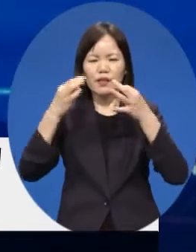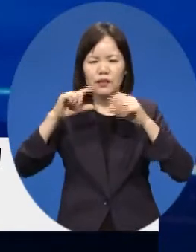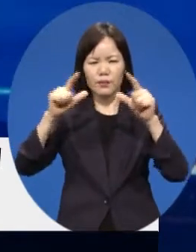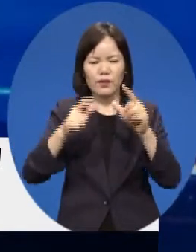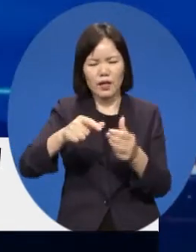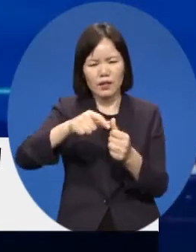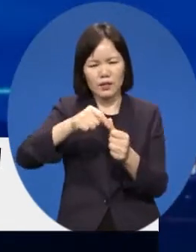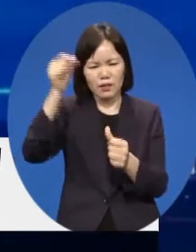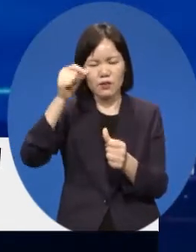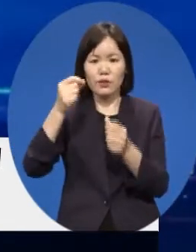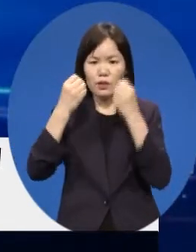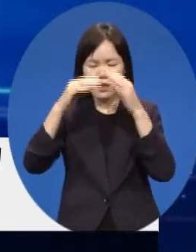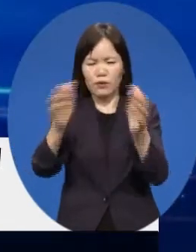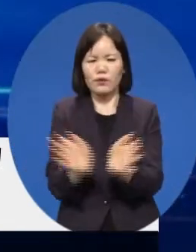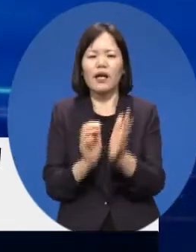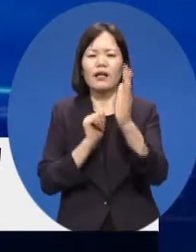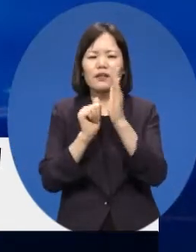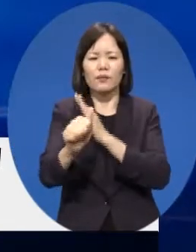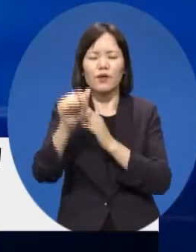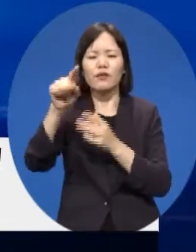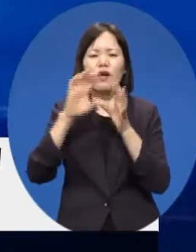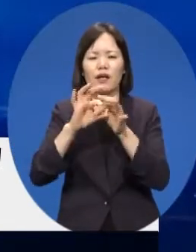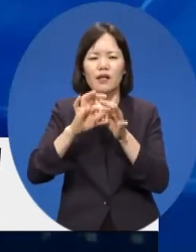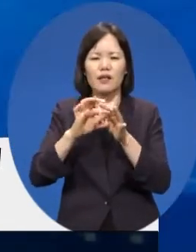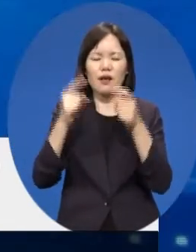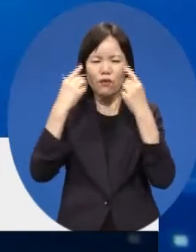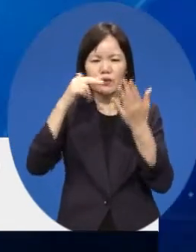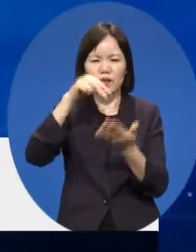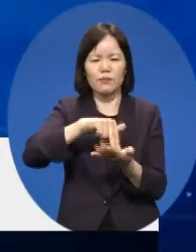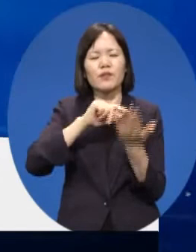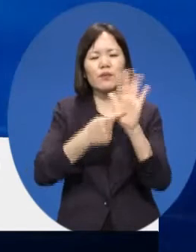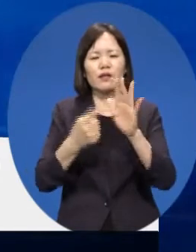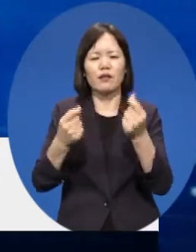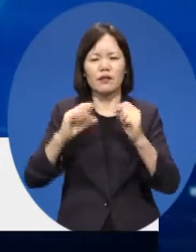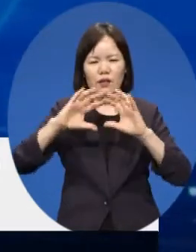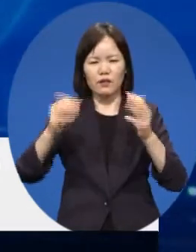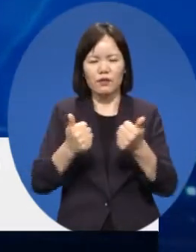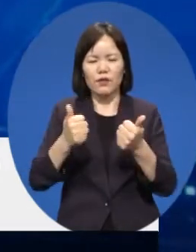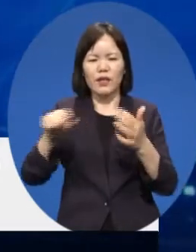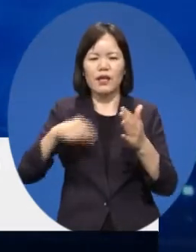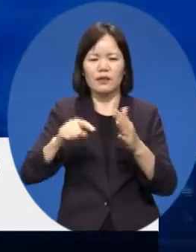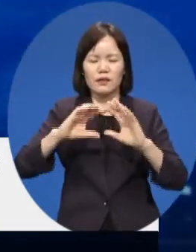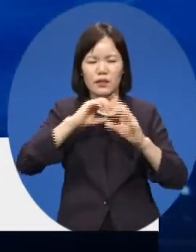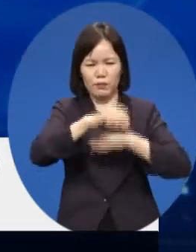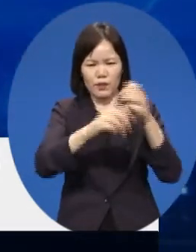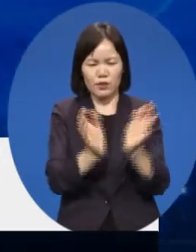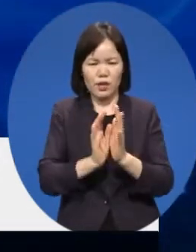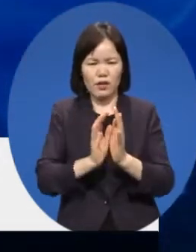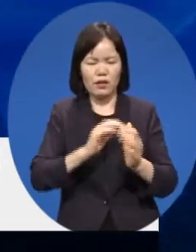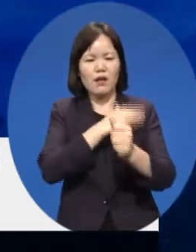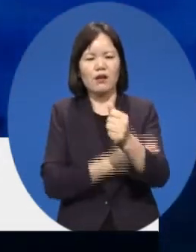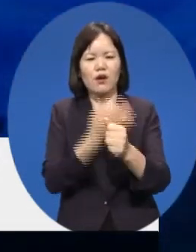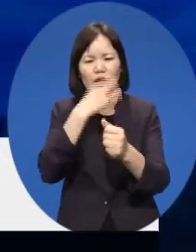새로운 당 대표가 유아 관련해 투명해지고 입장을 밝혀 될 것 같은데 지금 국회에서는 요 민주당 이미 국민권익위원회에서